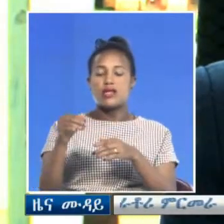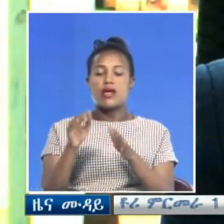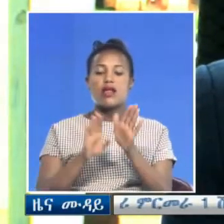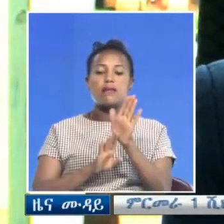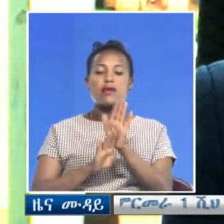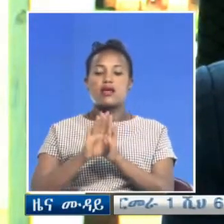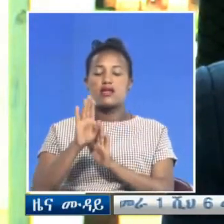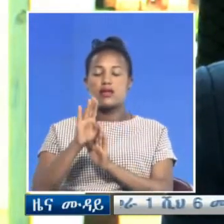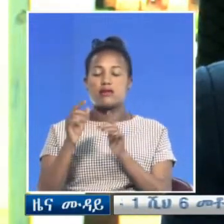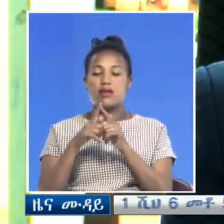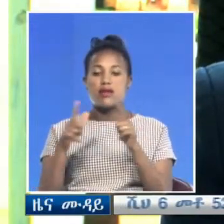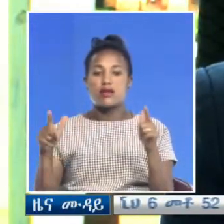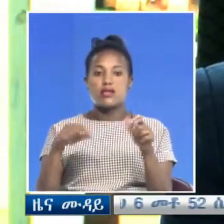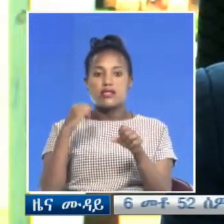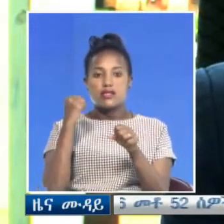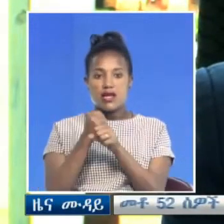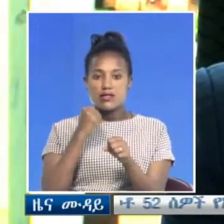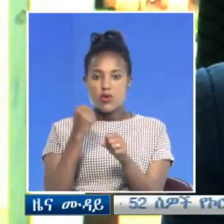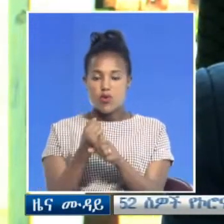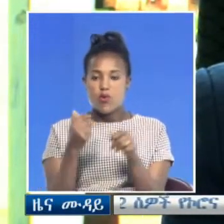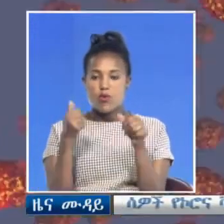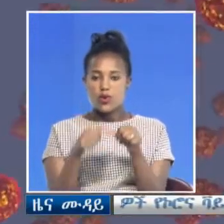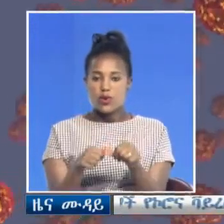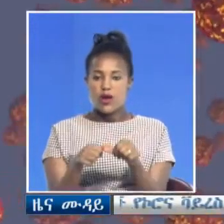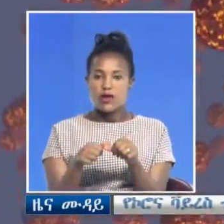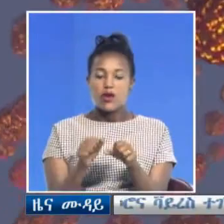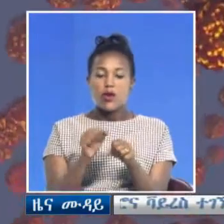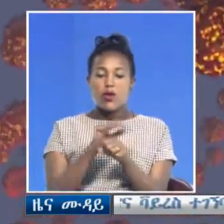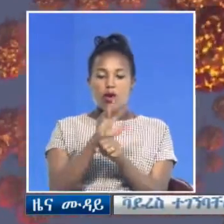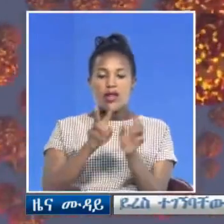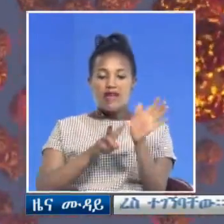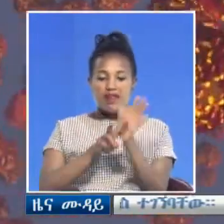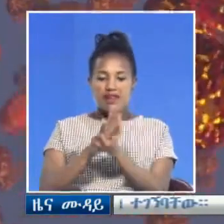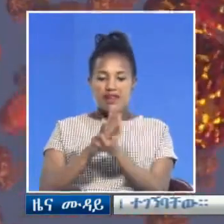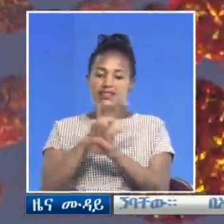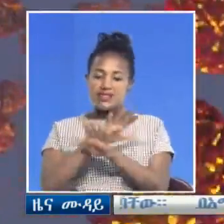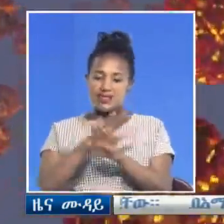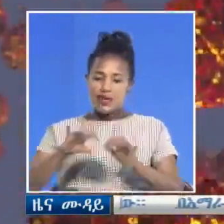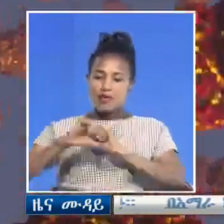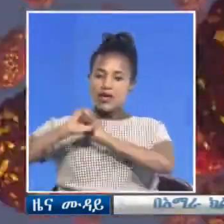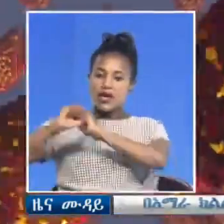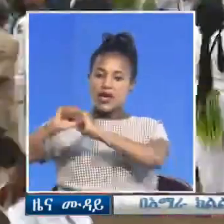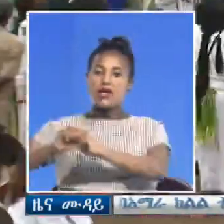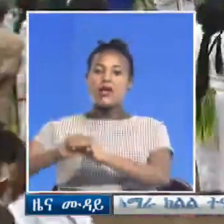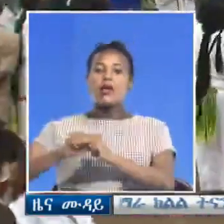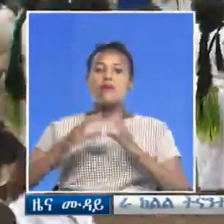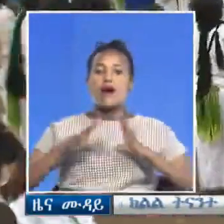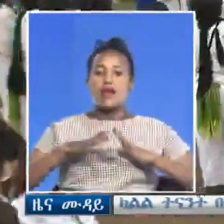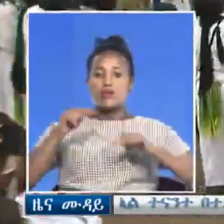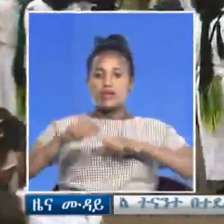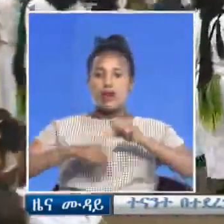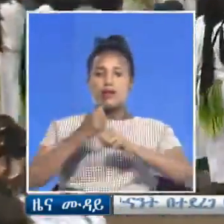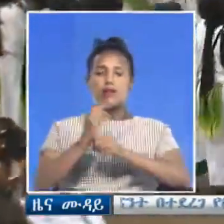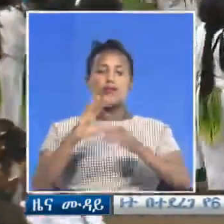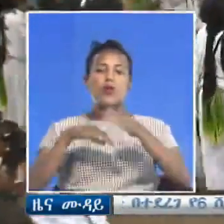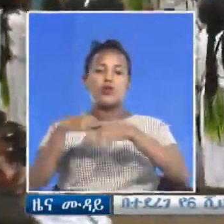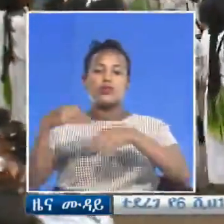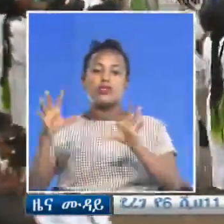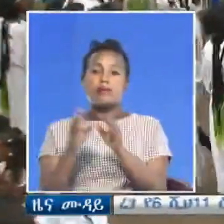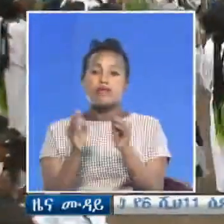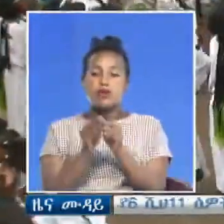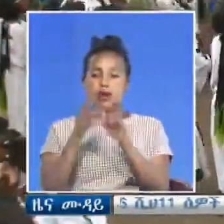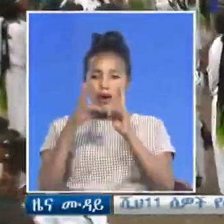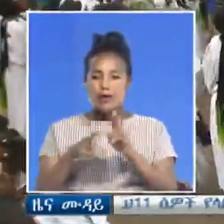ለማሳደግ ትልልቅ ስራዎች ሲሰሩ ቆይቷል ማለት ነው። የኮሮና ቫይረስ ስርጭትን ለመከላከል በዓላቱ በዚህ ዓመት በአደባባይ ተሰባስቦ